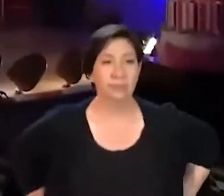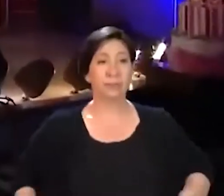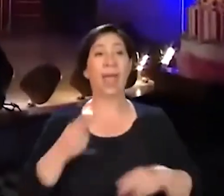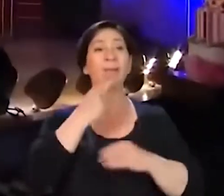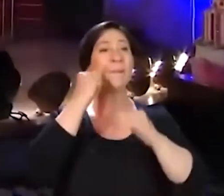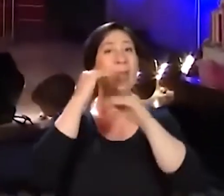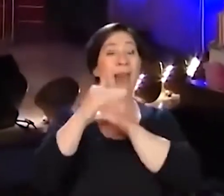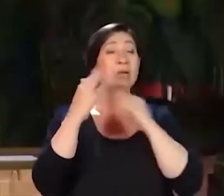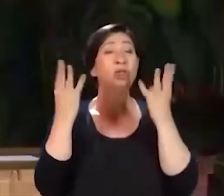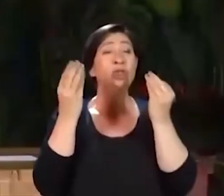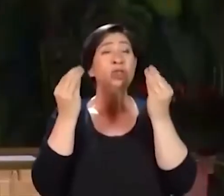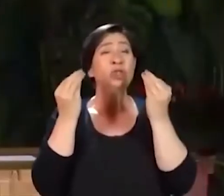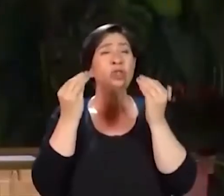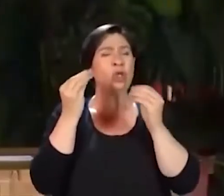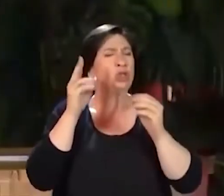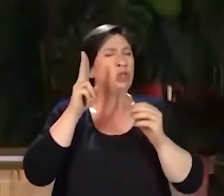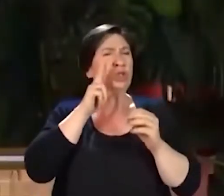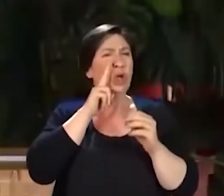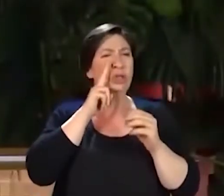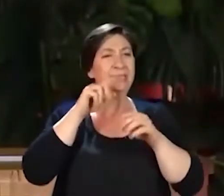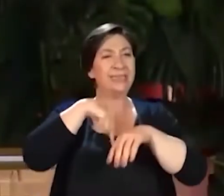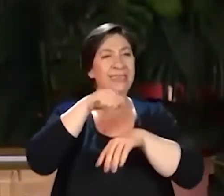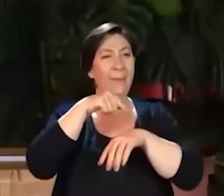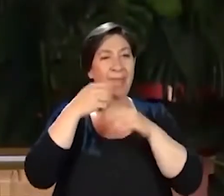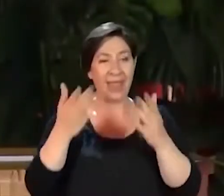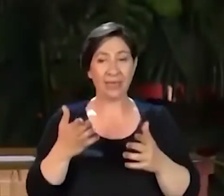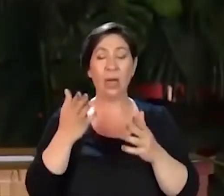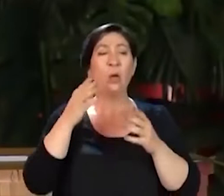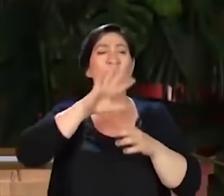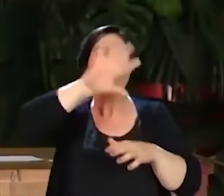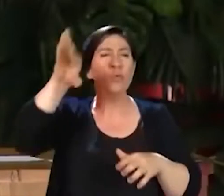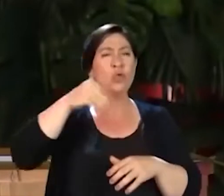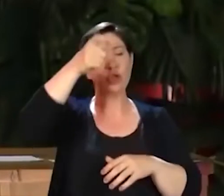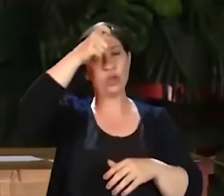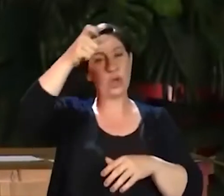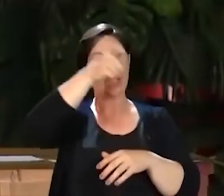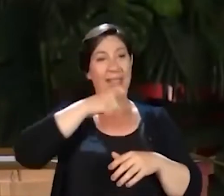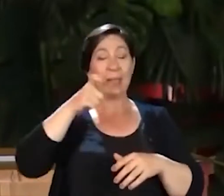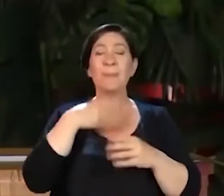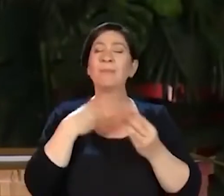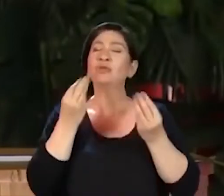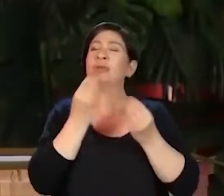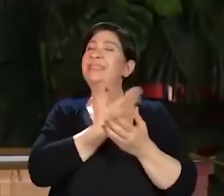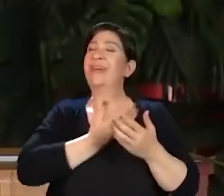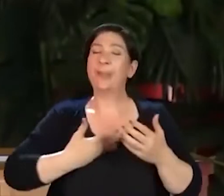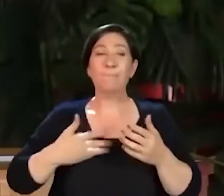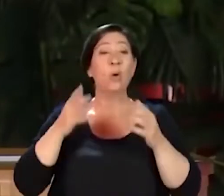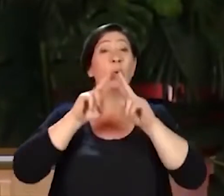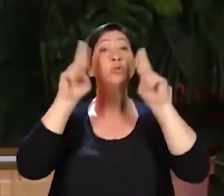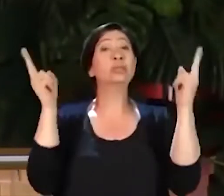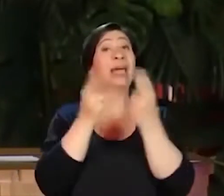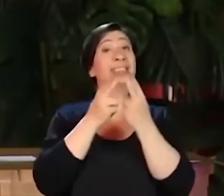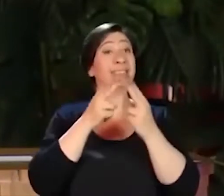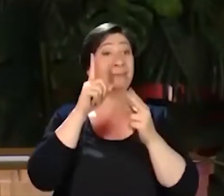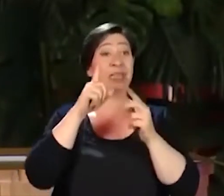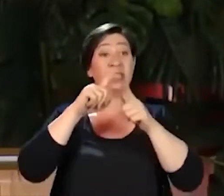Hanımlar Beyler çok son zamanlarda bütün Türkiye'nin ve benim de çok sevdiğim isim Uluslararası